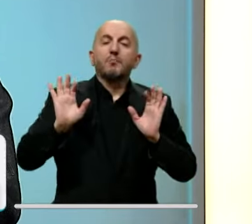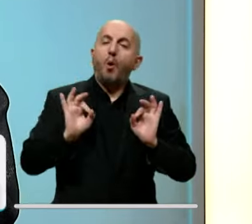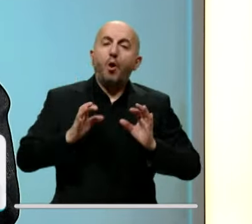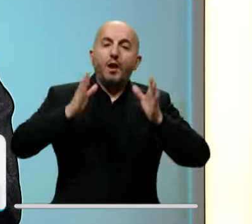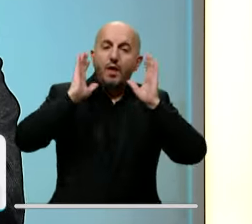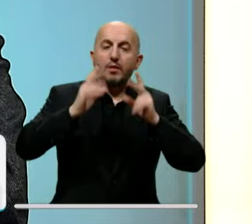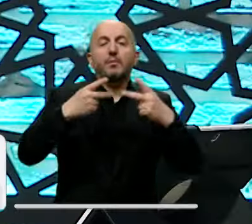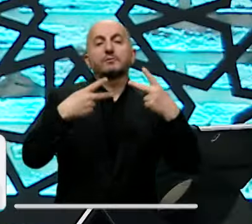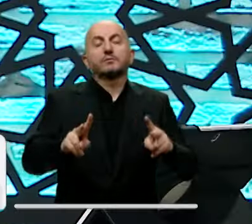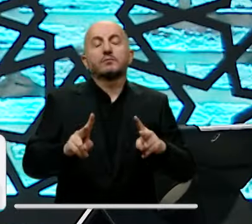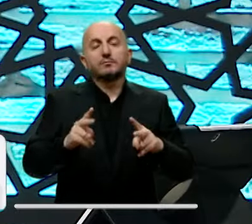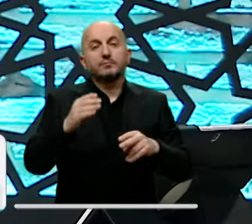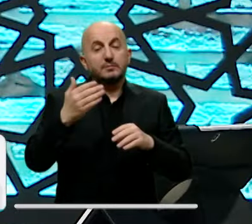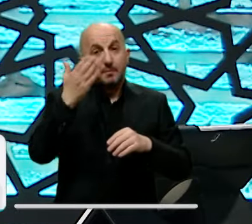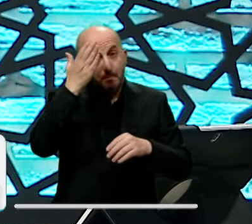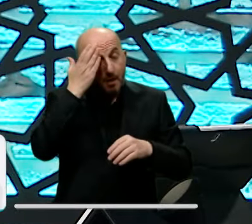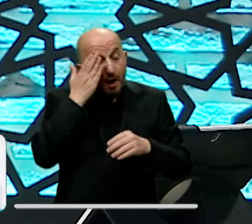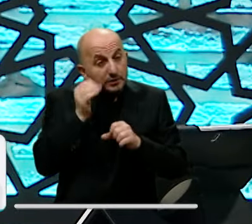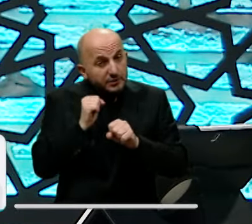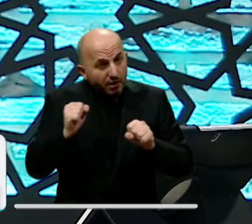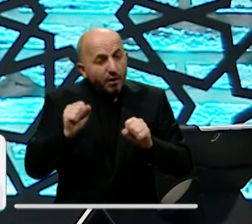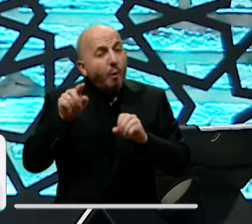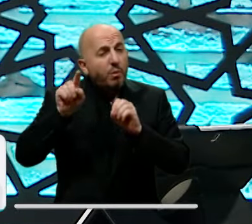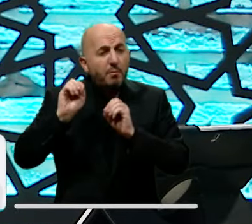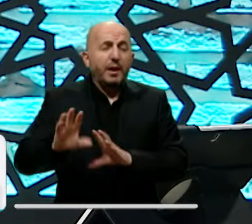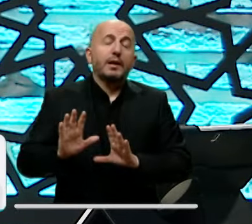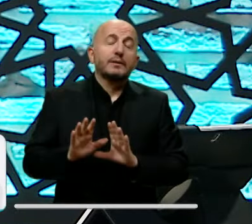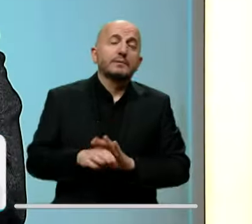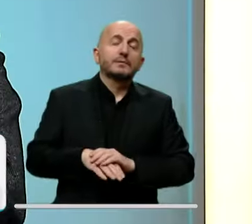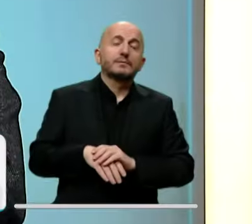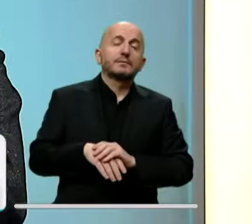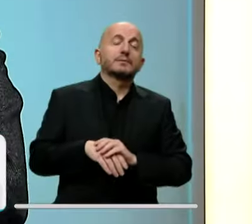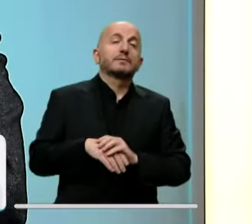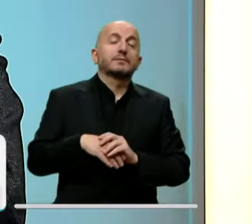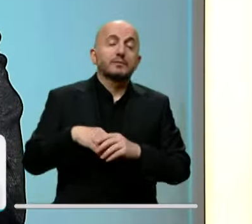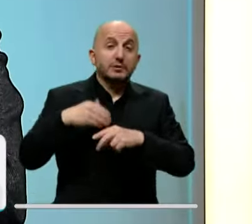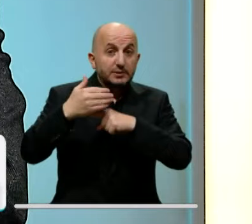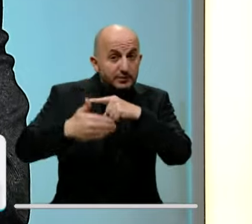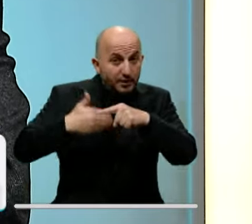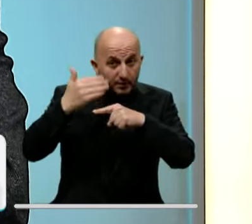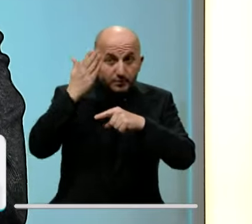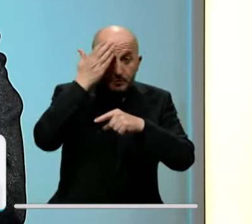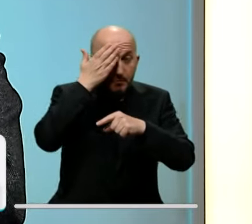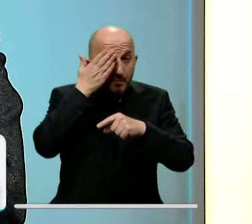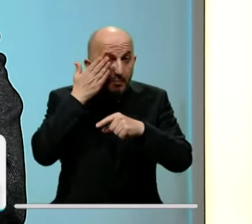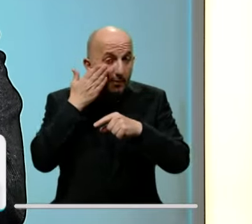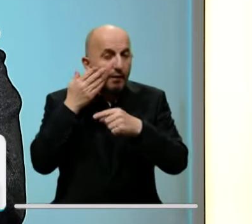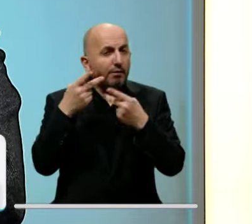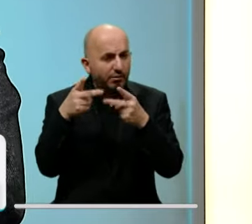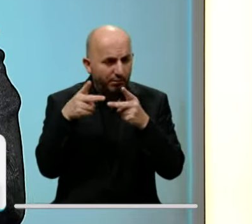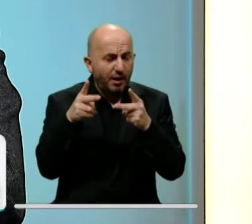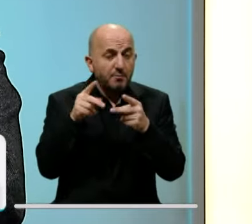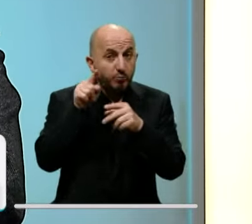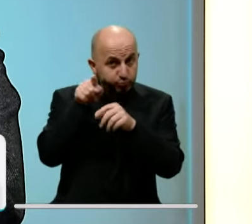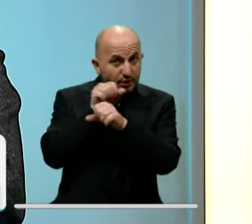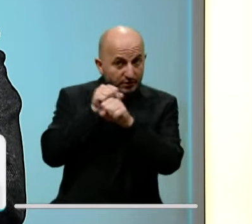namaz kılınır yani mes edebilir mes de zararlıysa tabii ki yani eğer sargı üzeri mes edilir O da